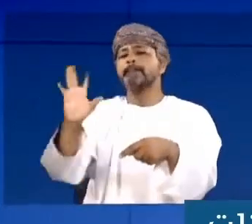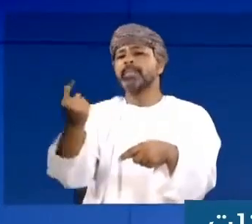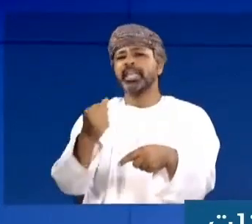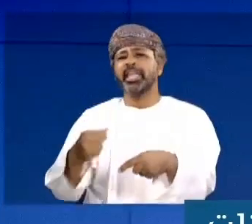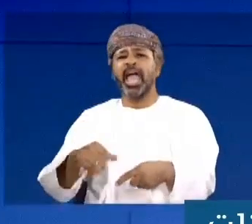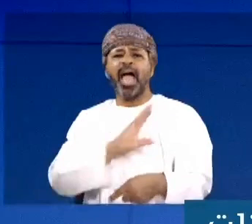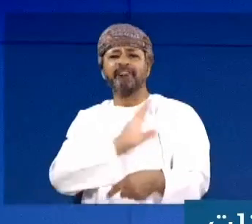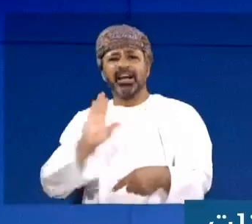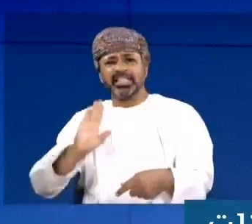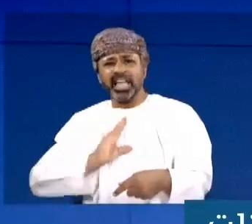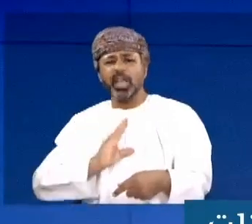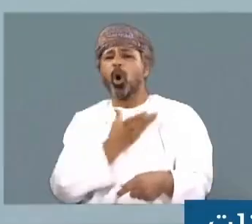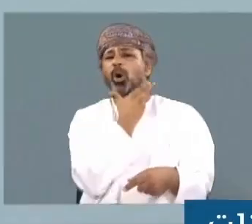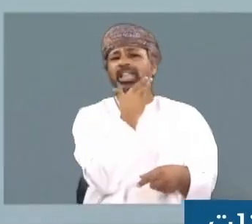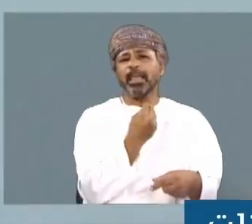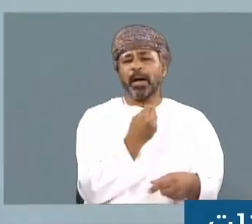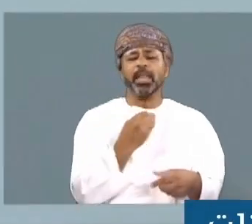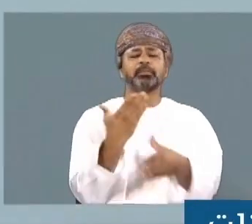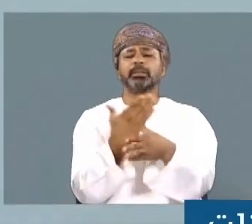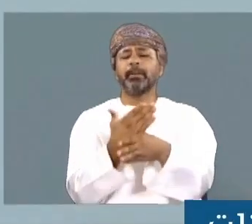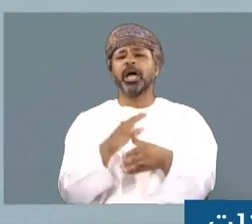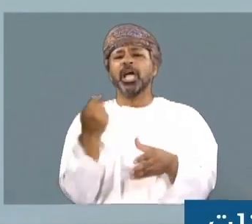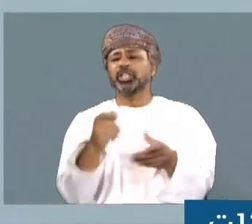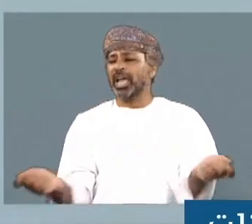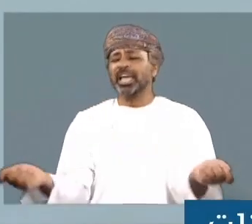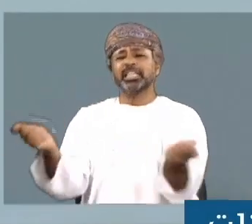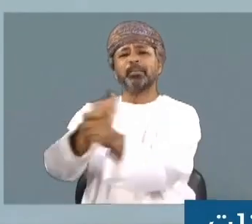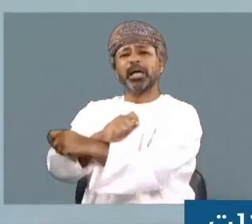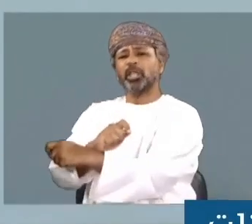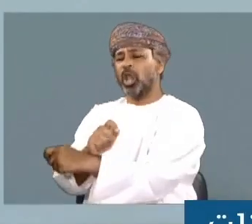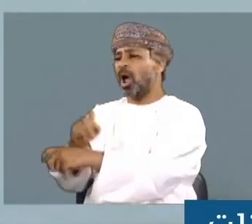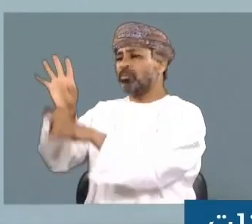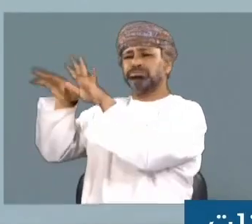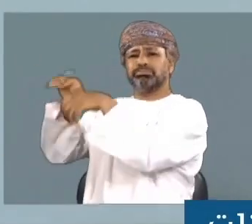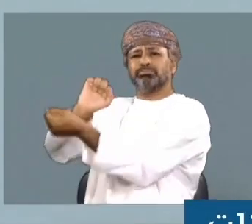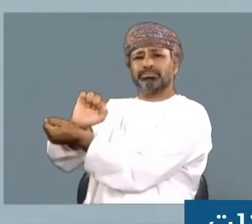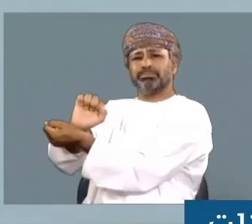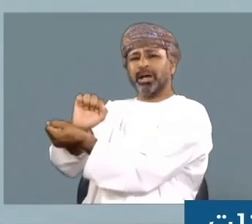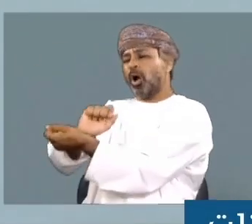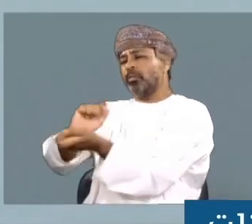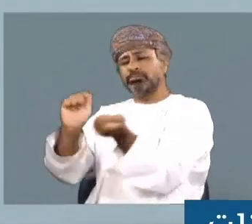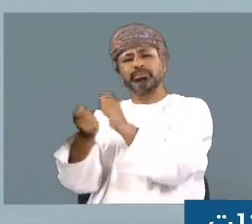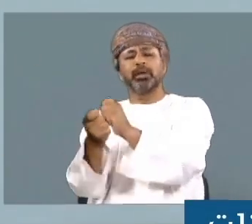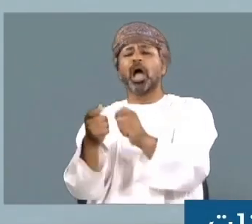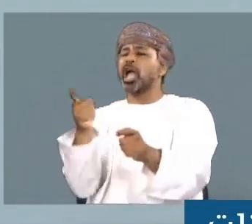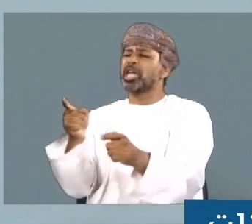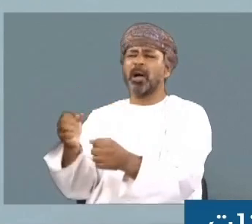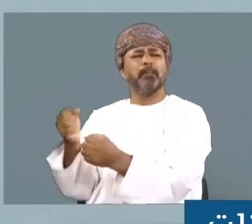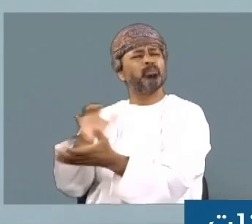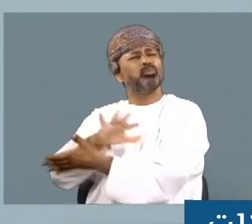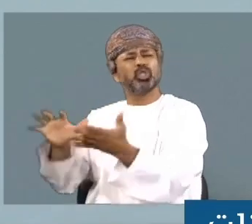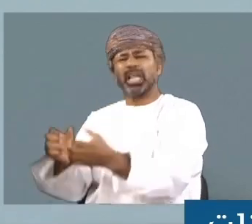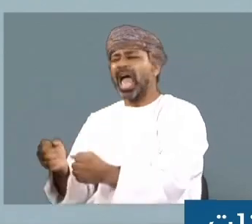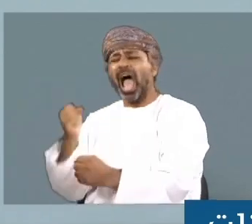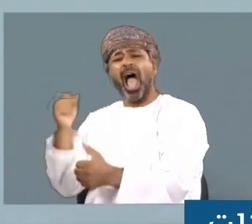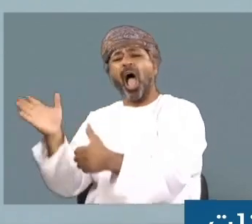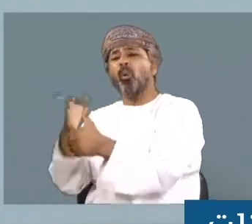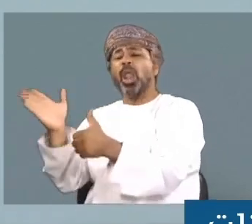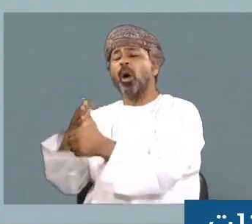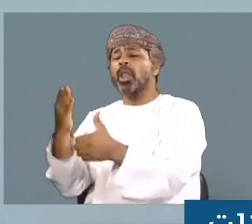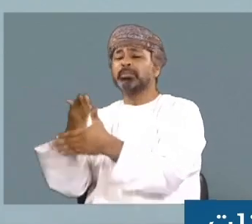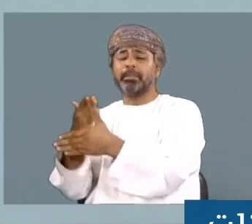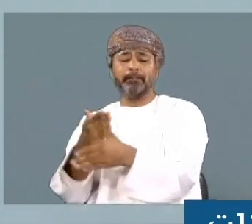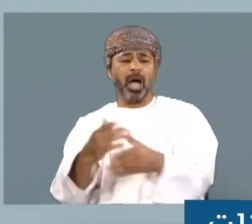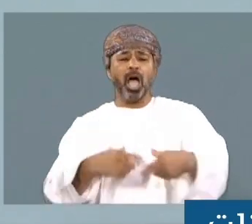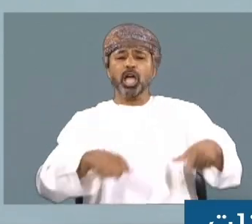الجانبين، وذلك عقب استئناف عملية تبادل الأسرى التي شكلت عقبة رئيسية في طريق بدء